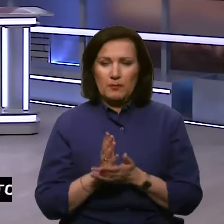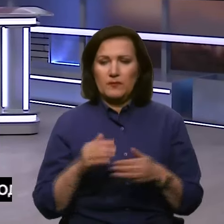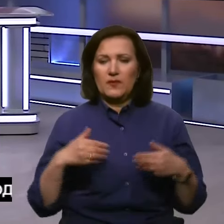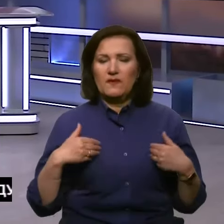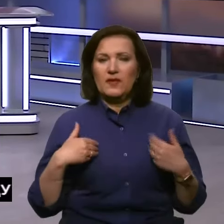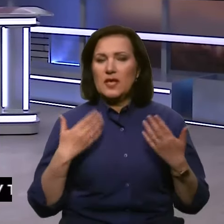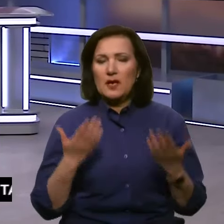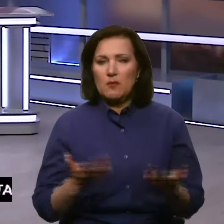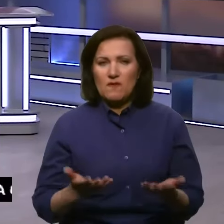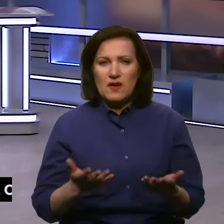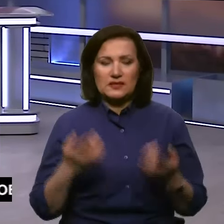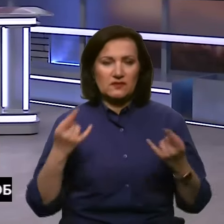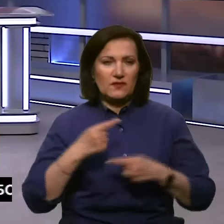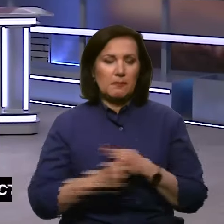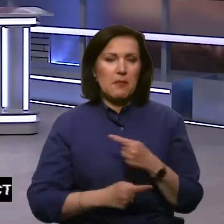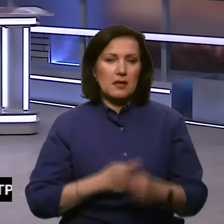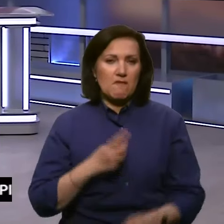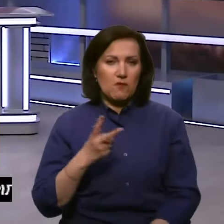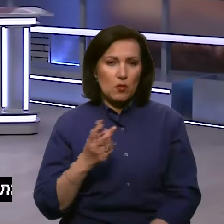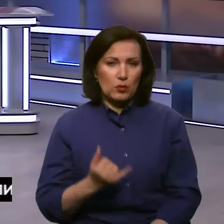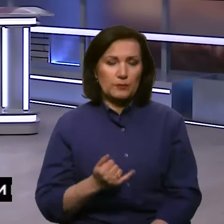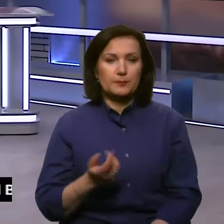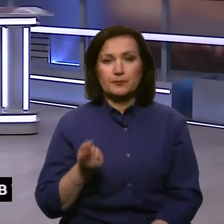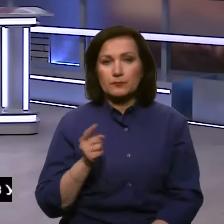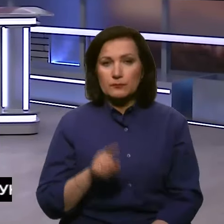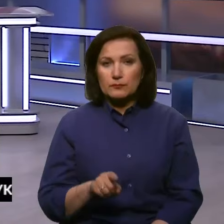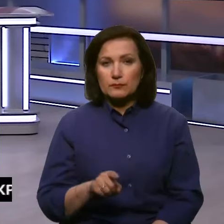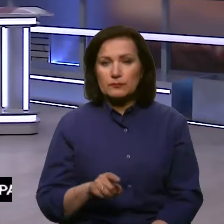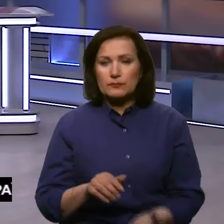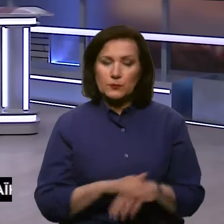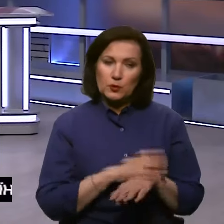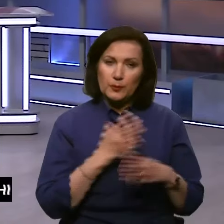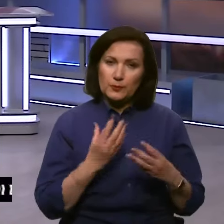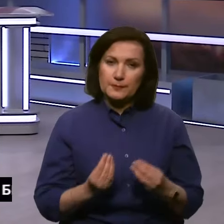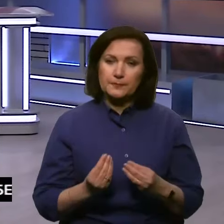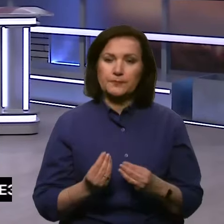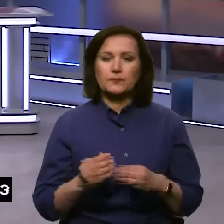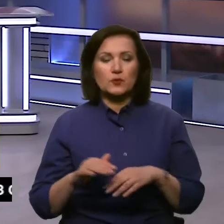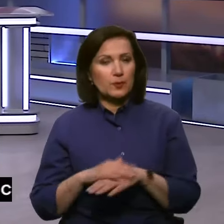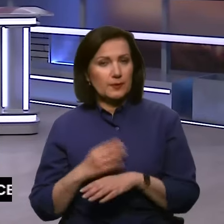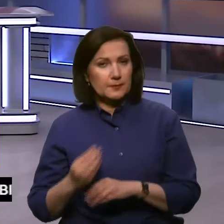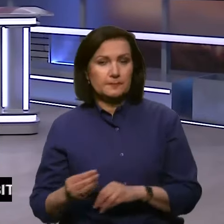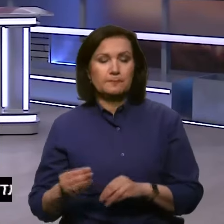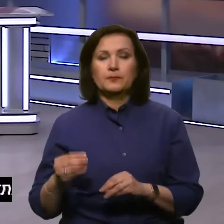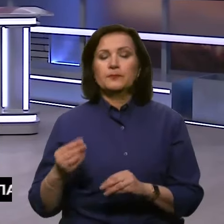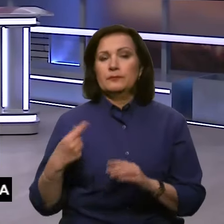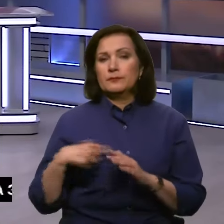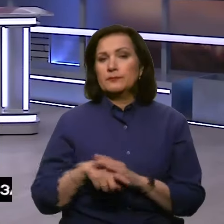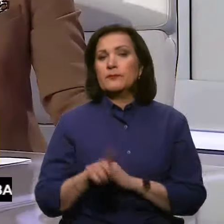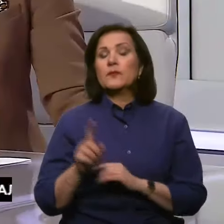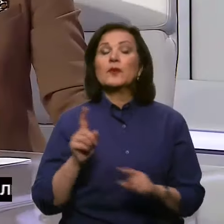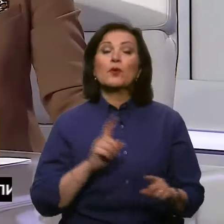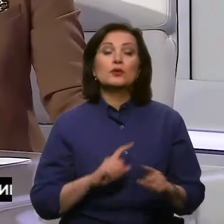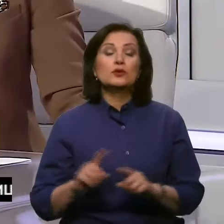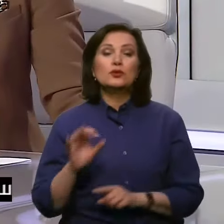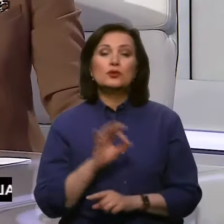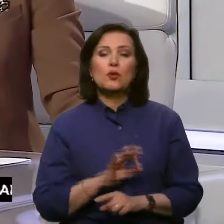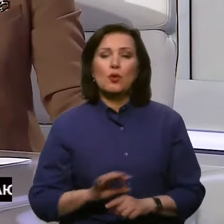Дарино, вітаємо вас в ефірі марафону. Отож, доброго дня. Добрий день. Отож,